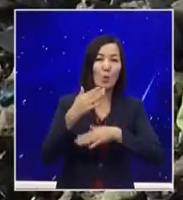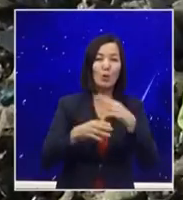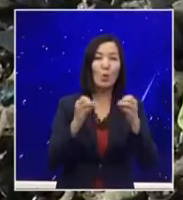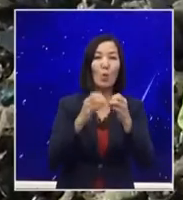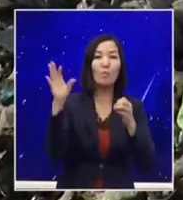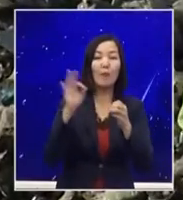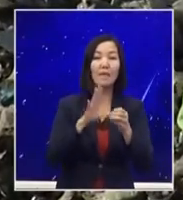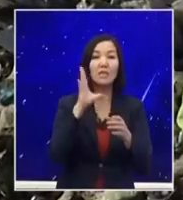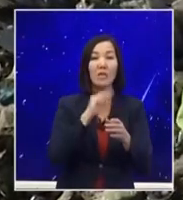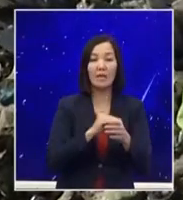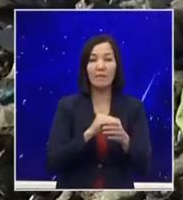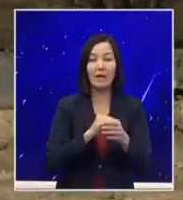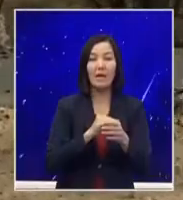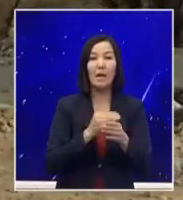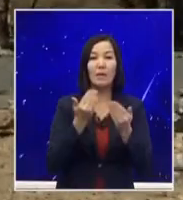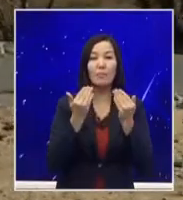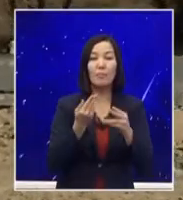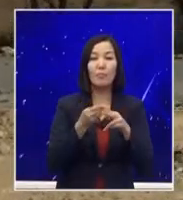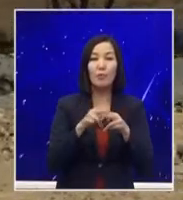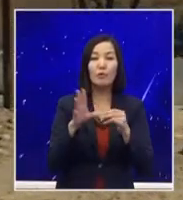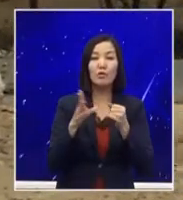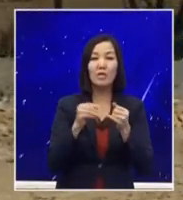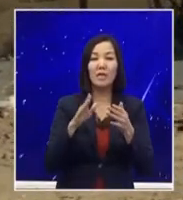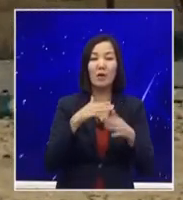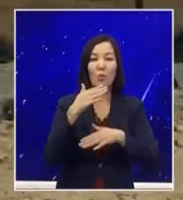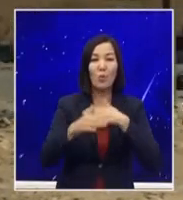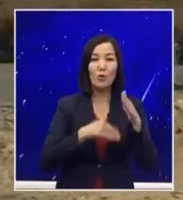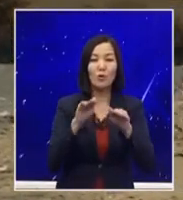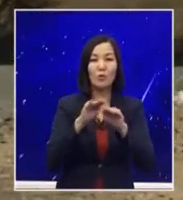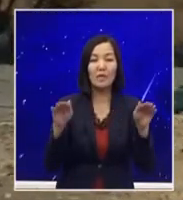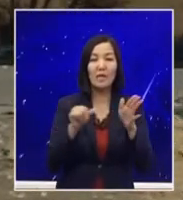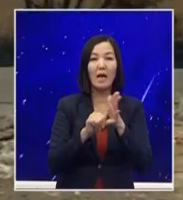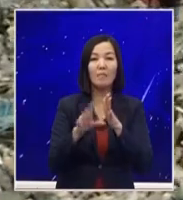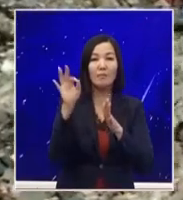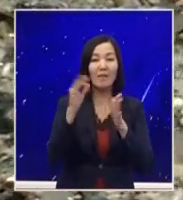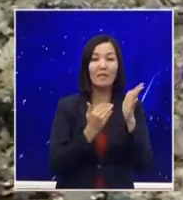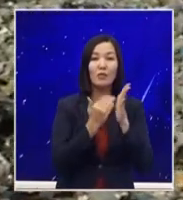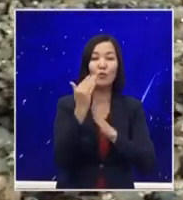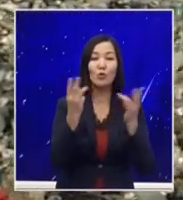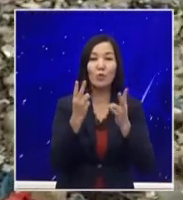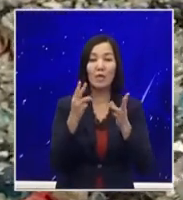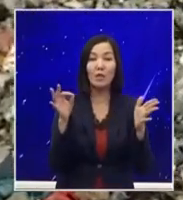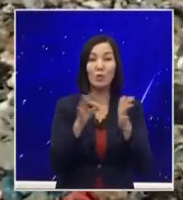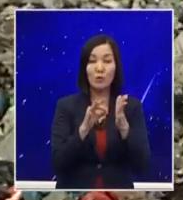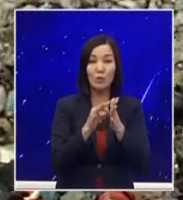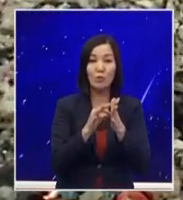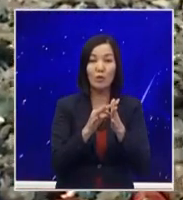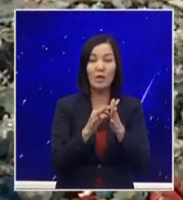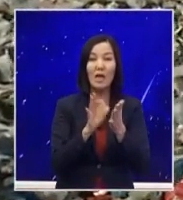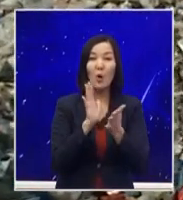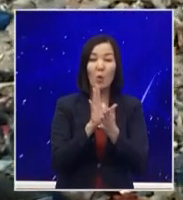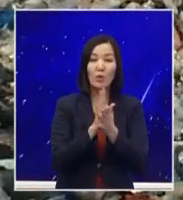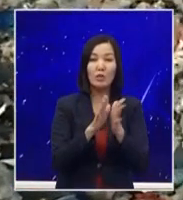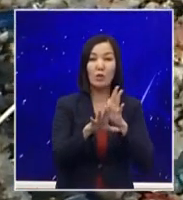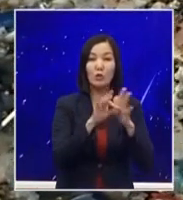10% ғана жарамды. Сарапшылар бұл жердегі қалдықтарды өңдеу деңгейін 60% жеткізуді көздеп отыр. Ол үшін адамдардан қоқыс заттарын